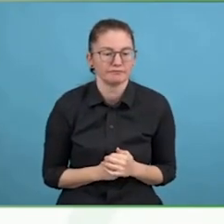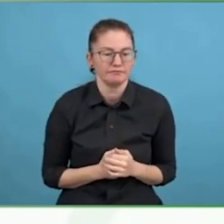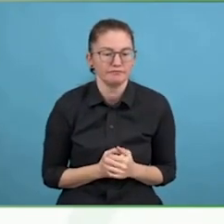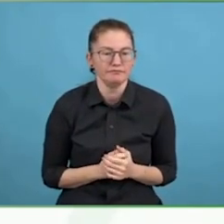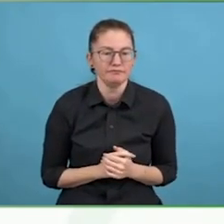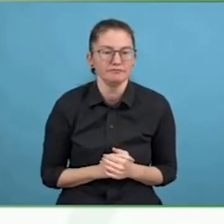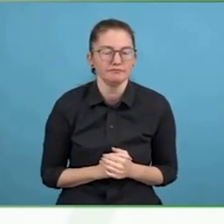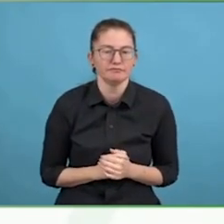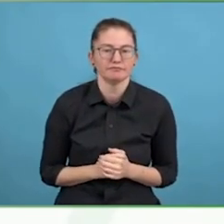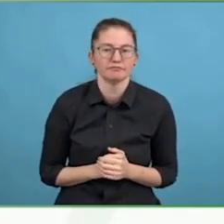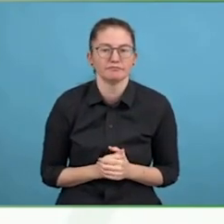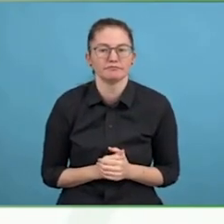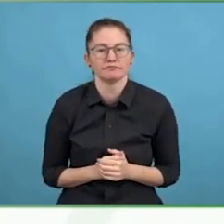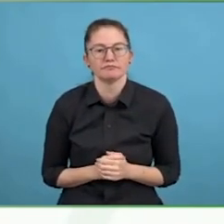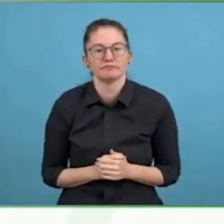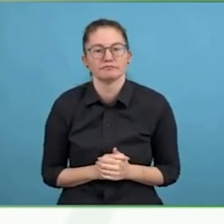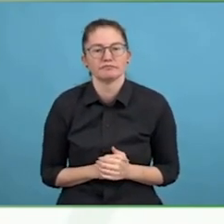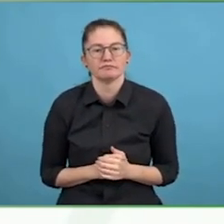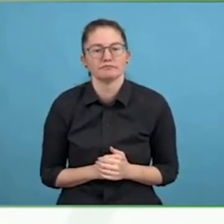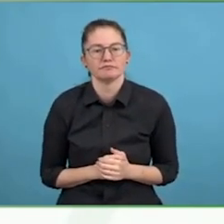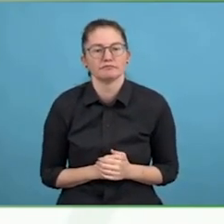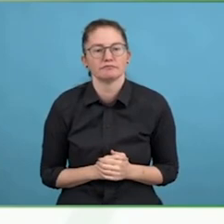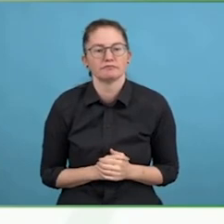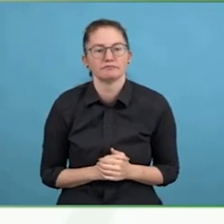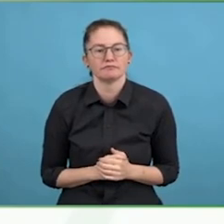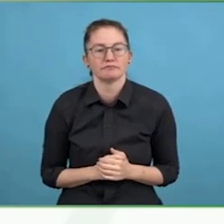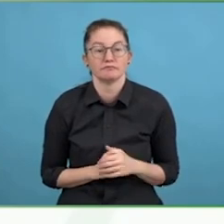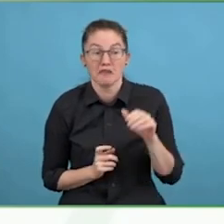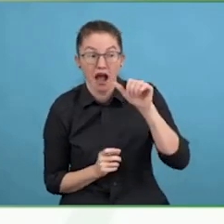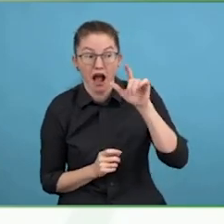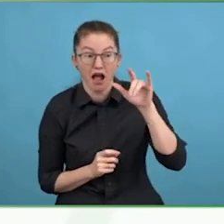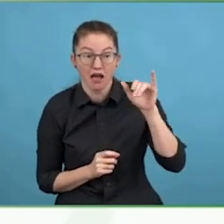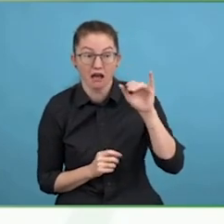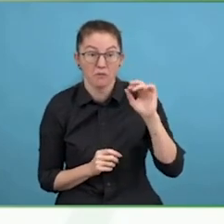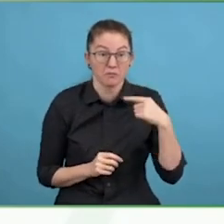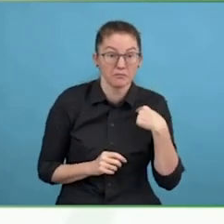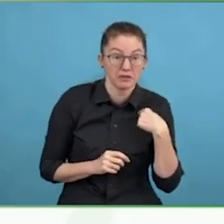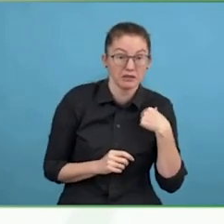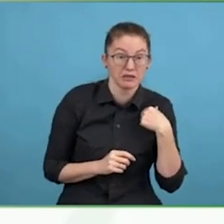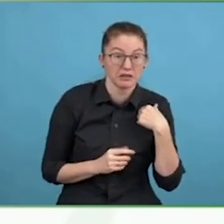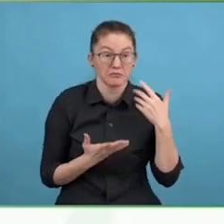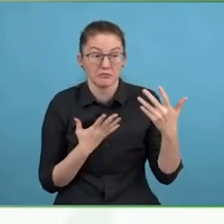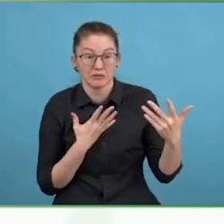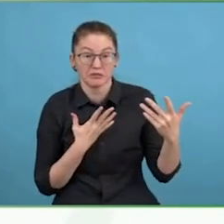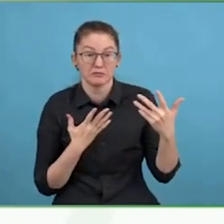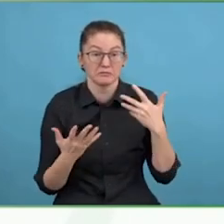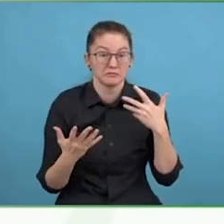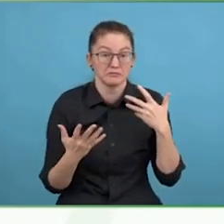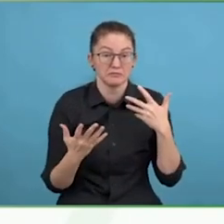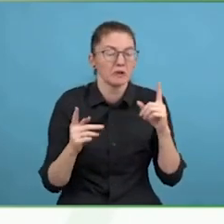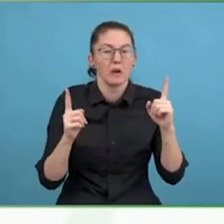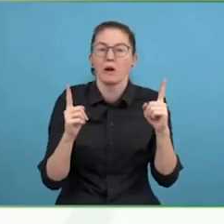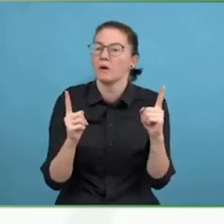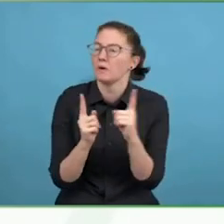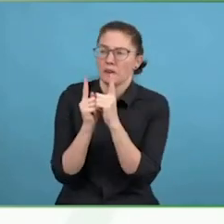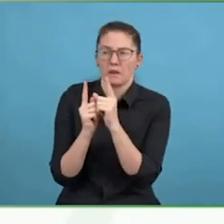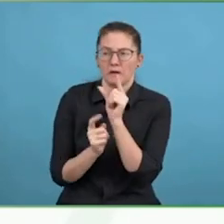Okay. ما یه دیتابیس مناسب سازی رو طراحی کرده بودیم در